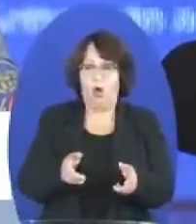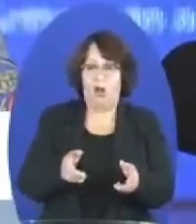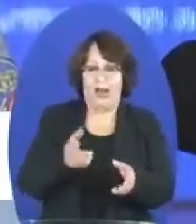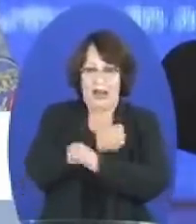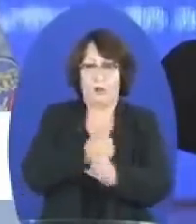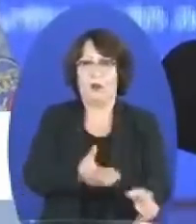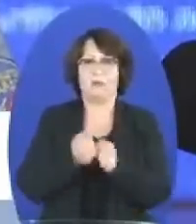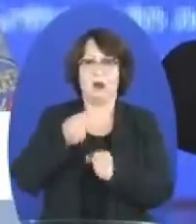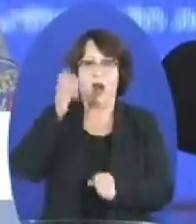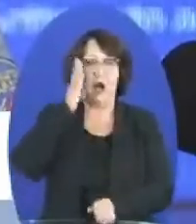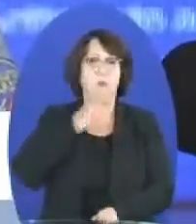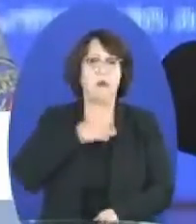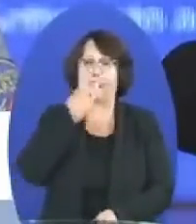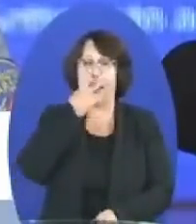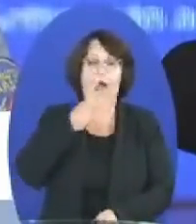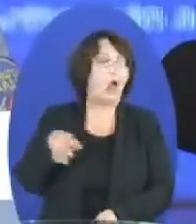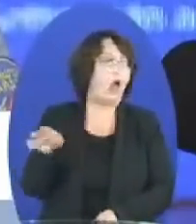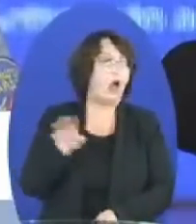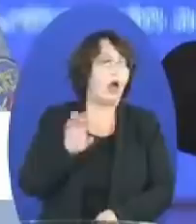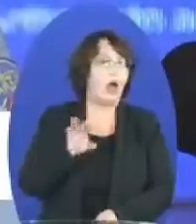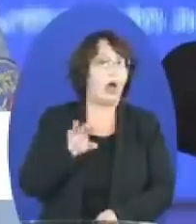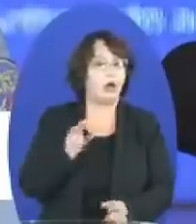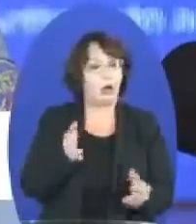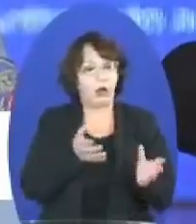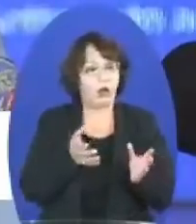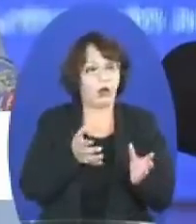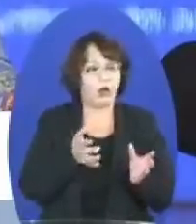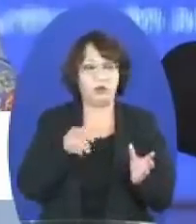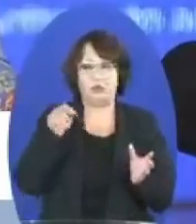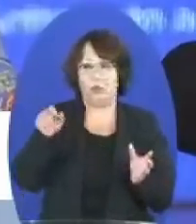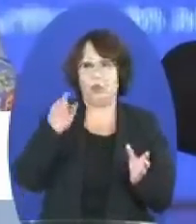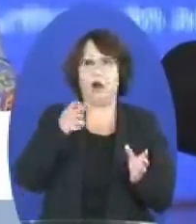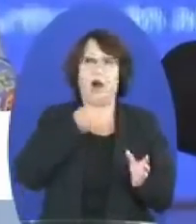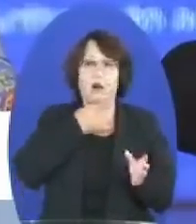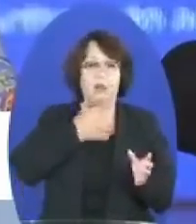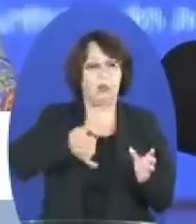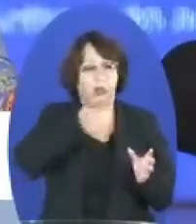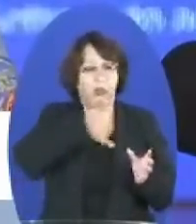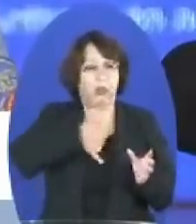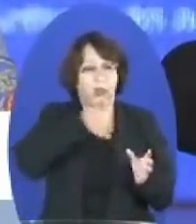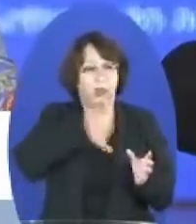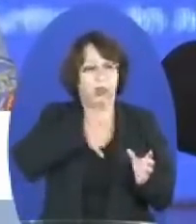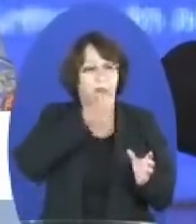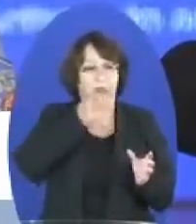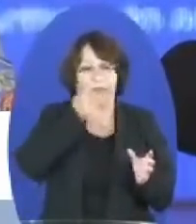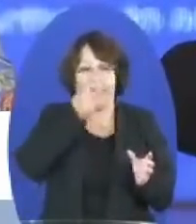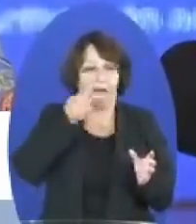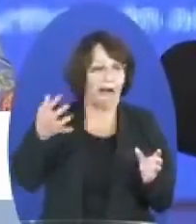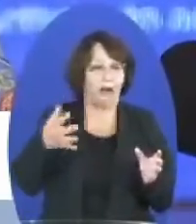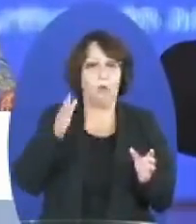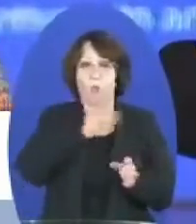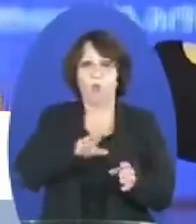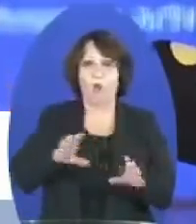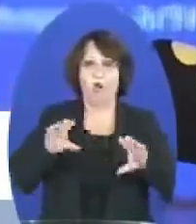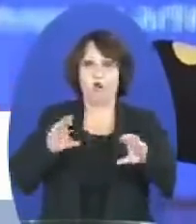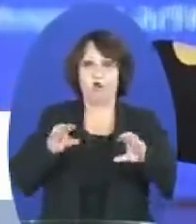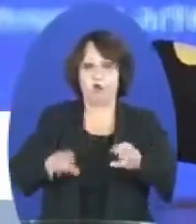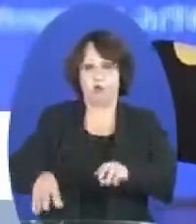зугаалж явж байгаа. Түүхтүүдэд тав хараа хэлтэ орхигдуулаад өөрсдөө одоо архитан сохтураад мдэггүй байсан хүүхдүүд